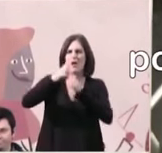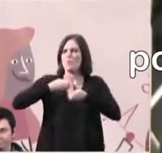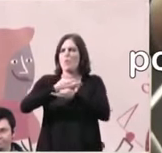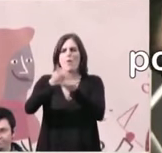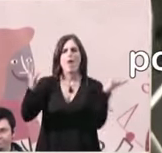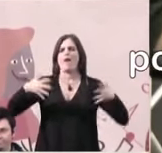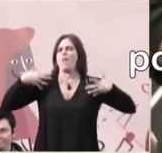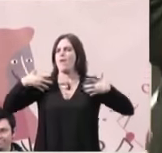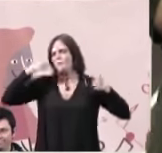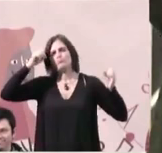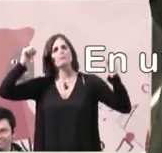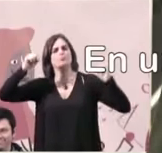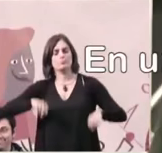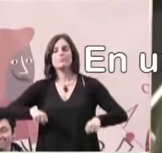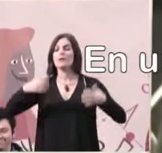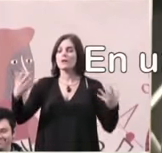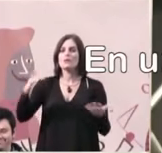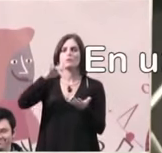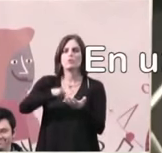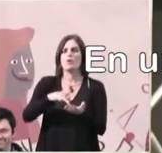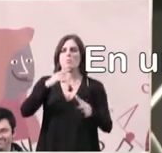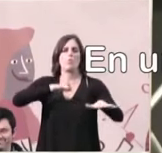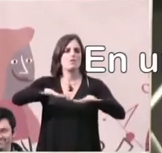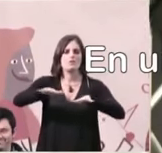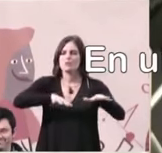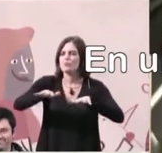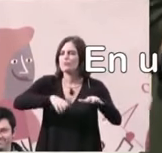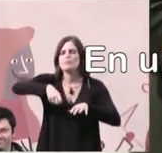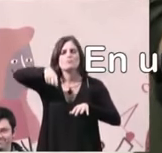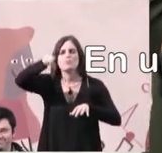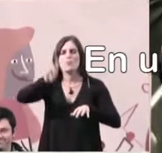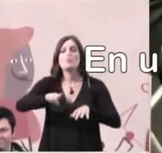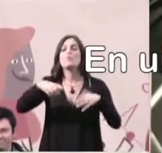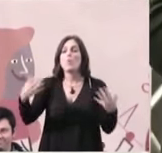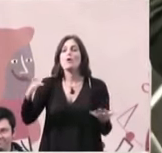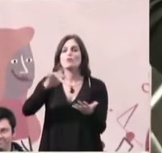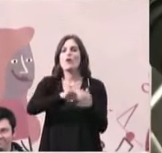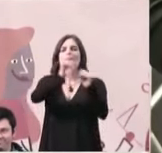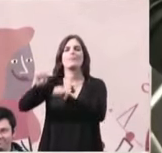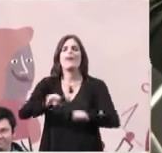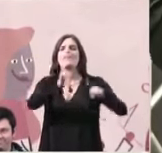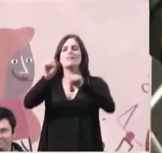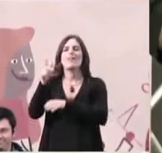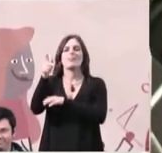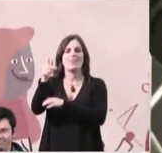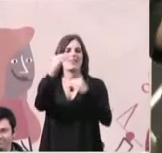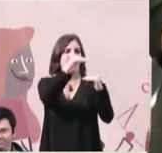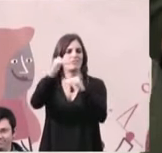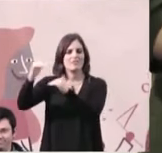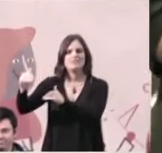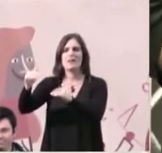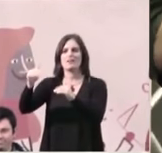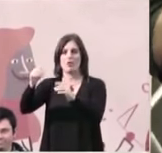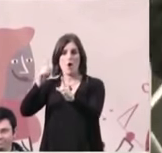alegre i determinada, en un moment on una de les mobilitzacions més massives que hi ha hagut és la de la defensa del dret a l'habitatge i contra